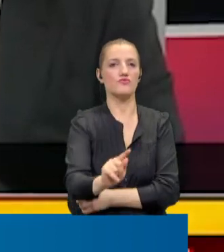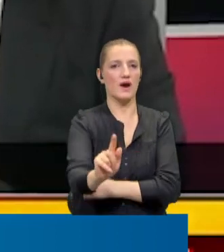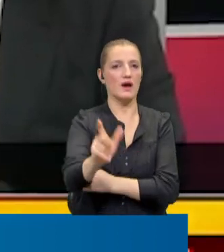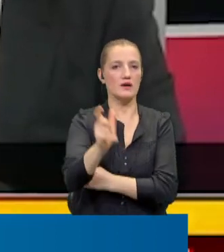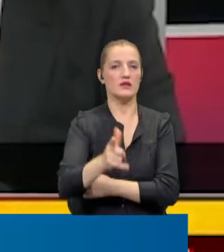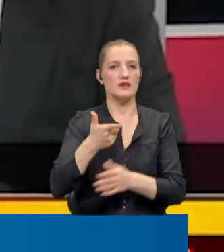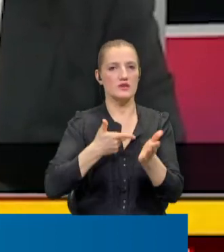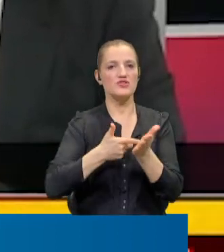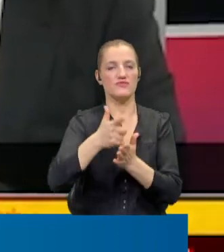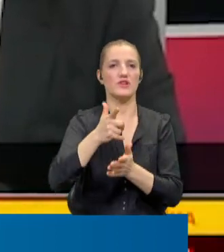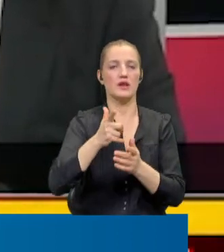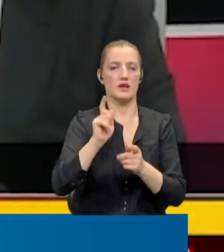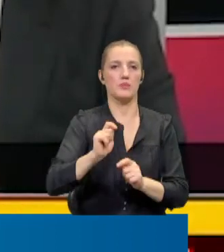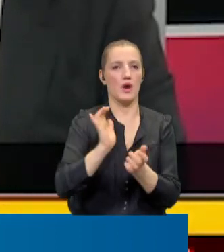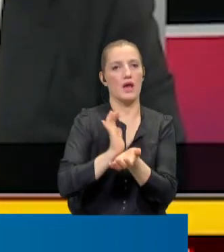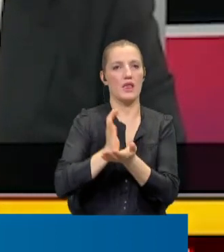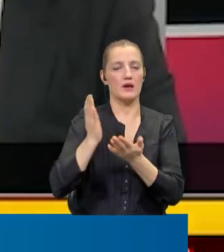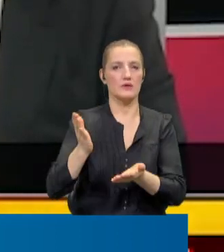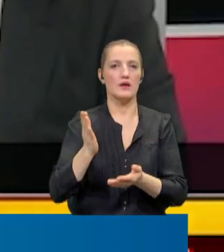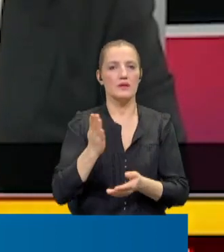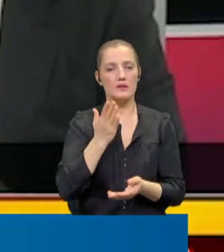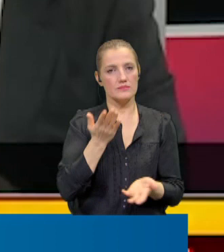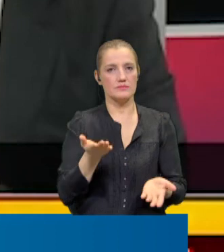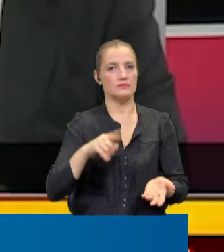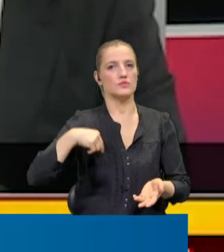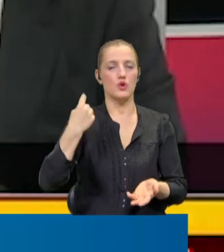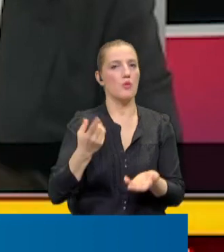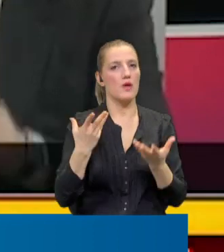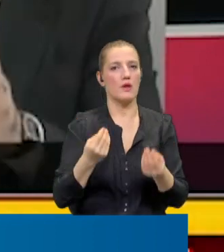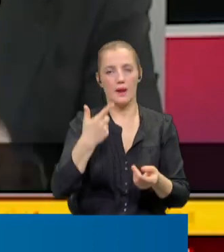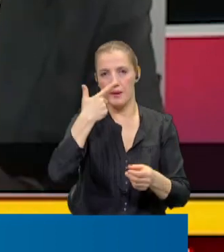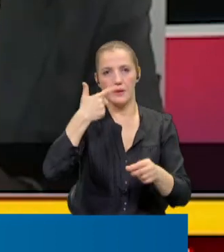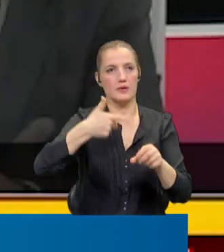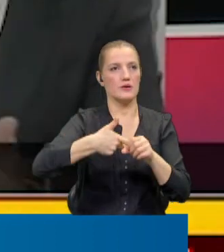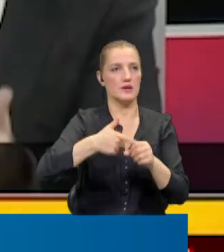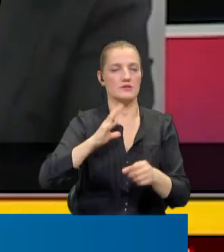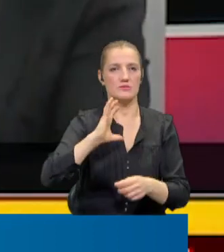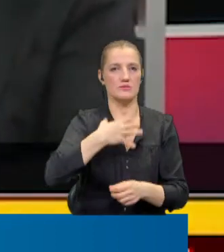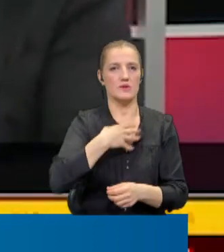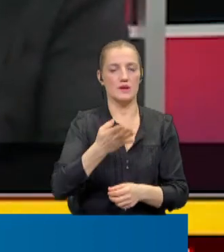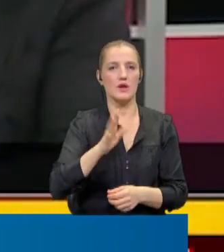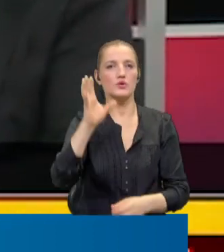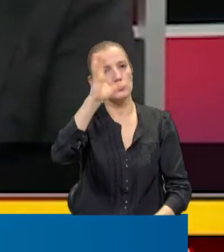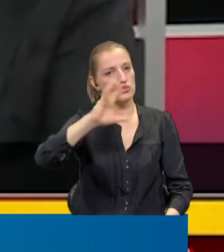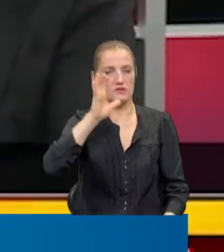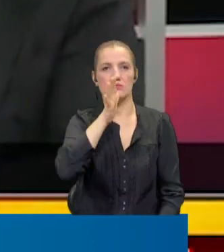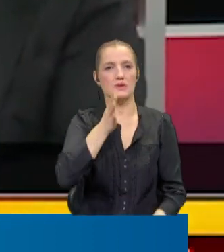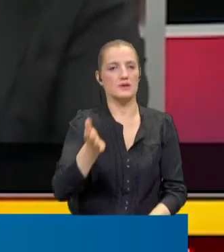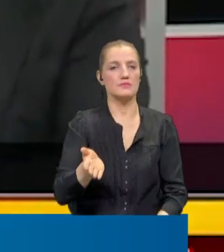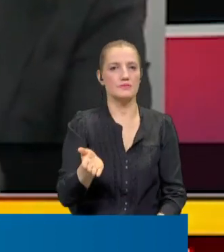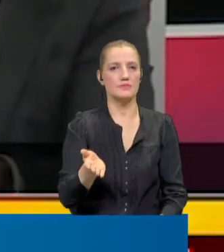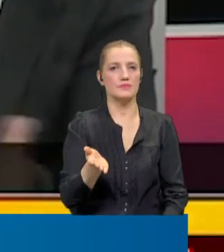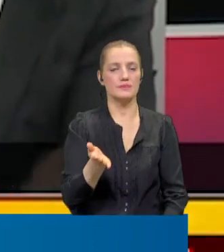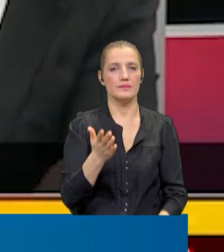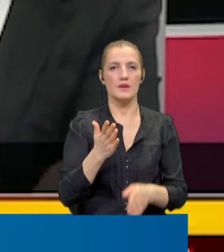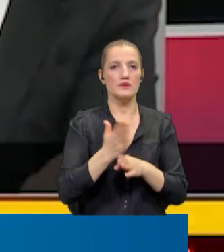Viranşehir'de bir defa Çiftlik yapıyorsunuz Evet doğal olarak benzin istasyonu olur turizmi bilirim o